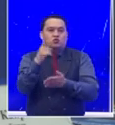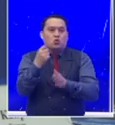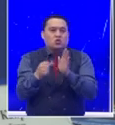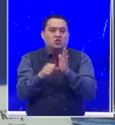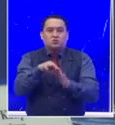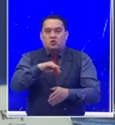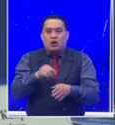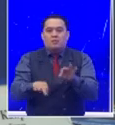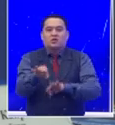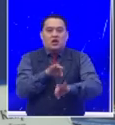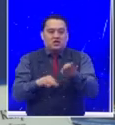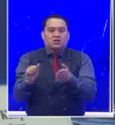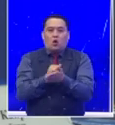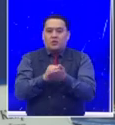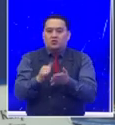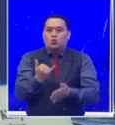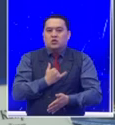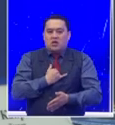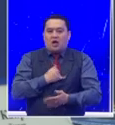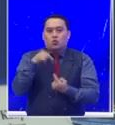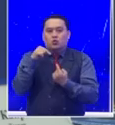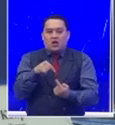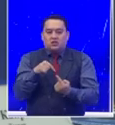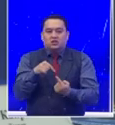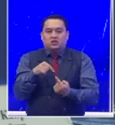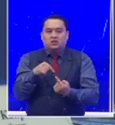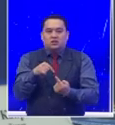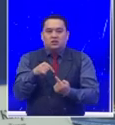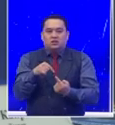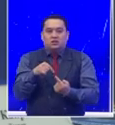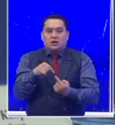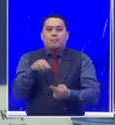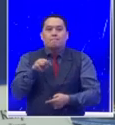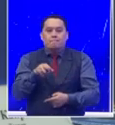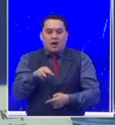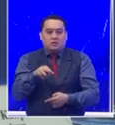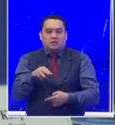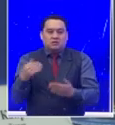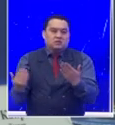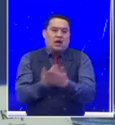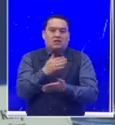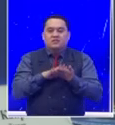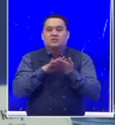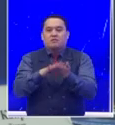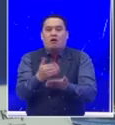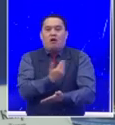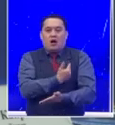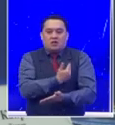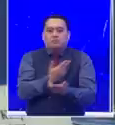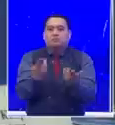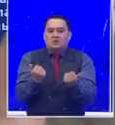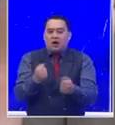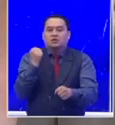миллионов, разработали поезда. Мы сейчас на уточнение, вот мартовское уточнение опять заявили. Хотим, да,